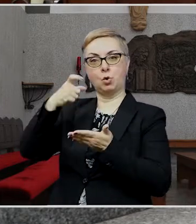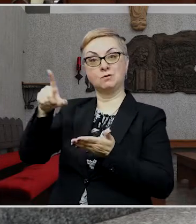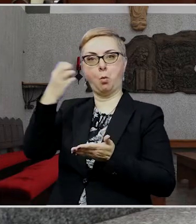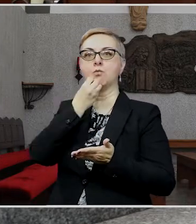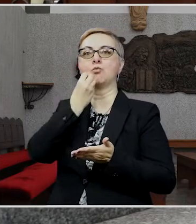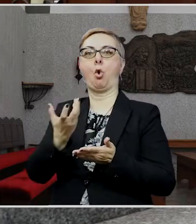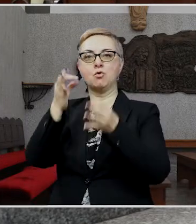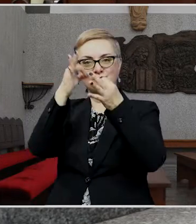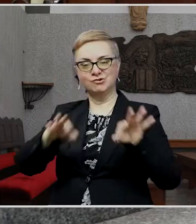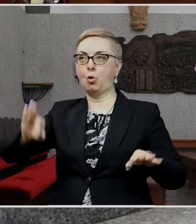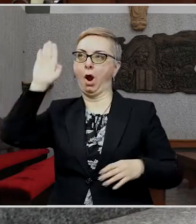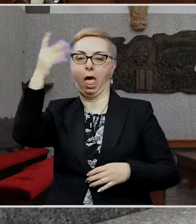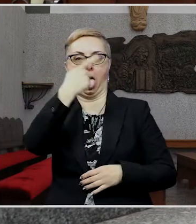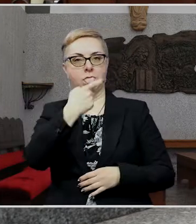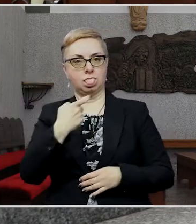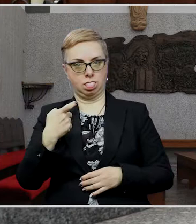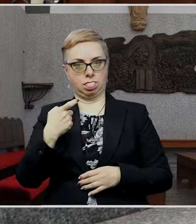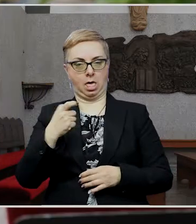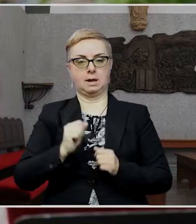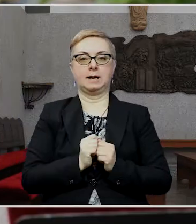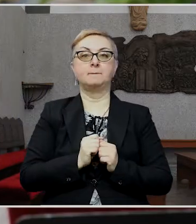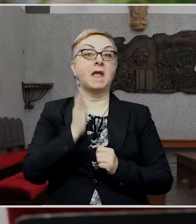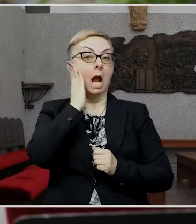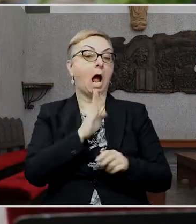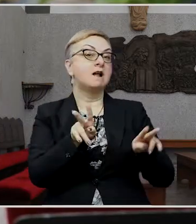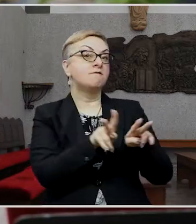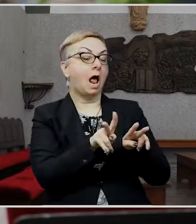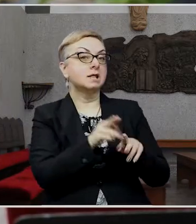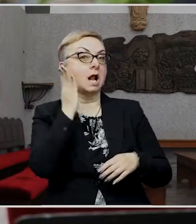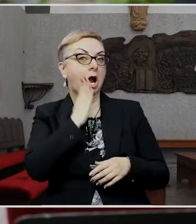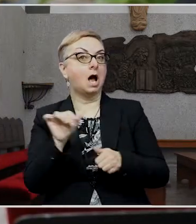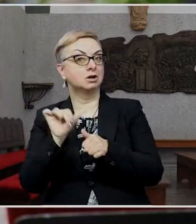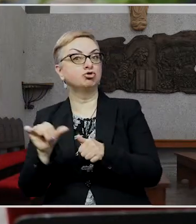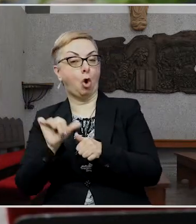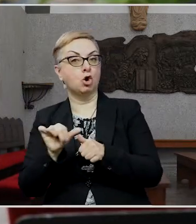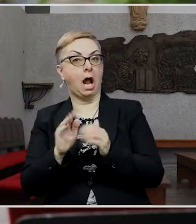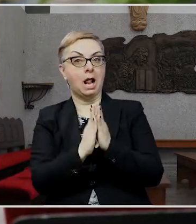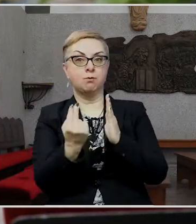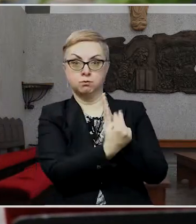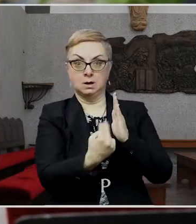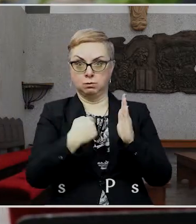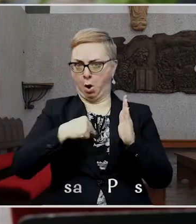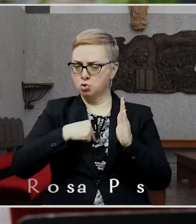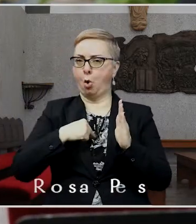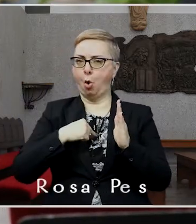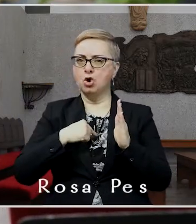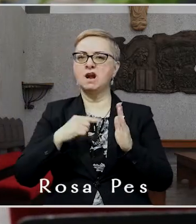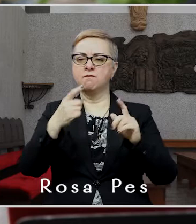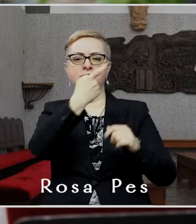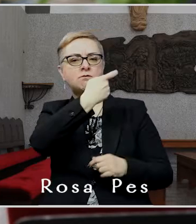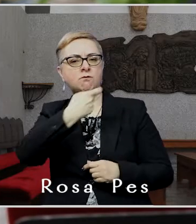buono e terna e la sua misericordia cari fratelli e care sorelle la bibbia ci offre